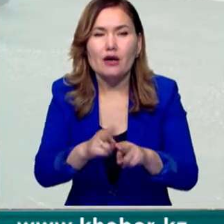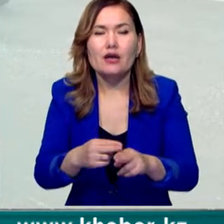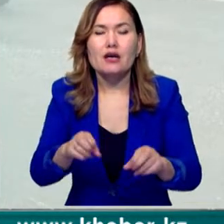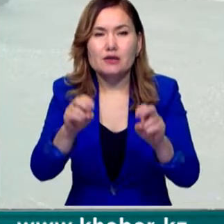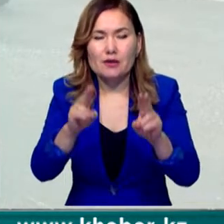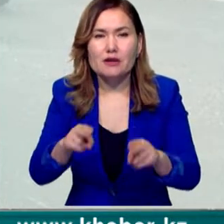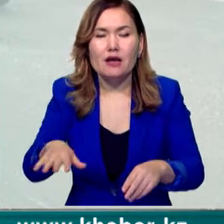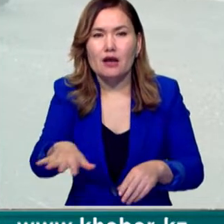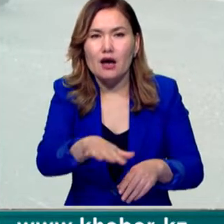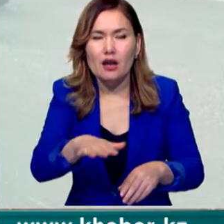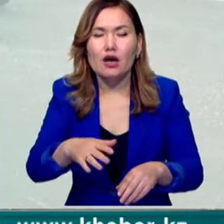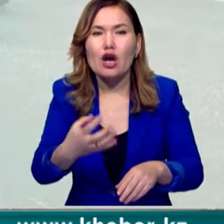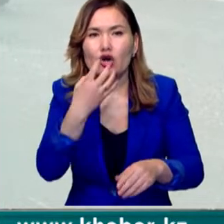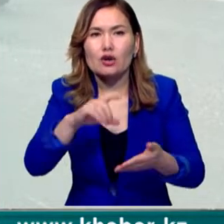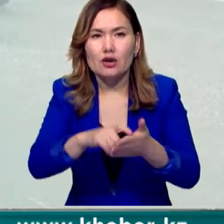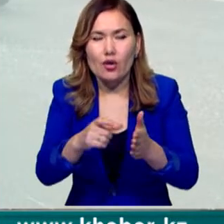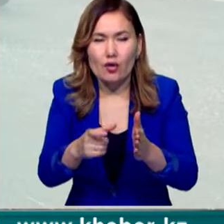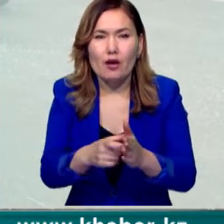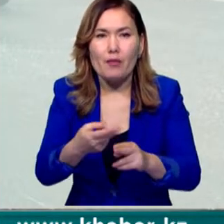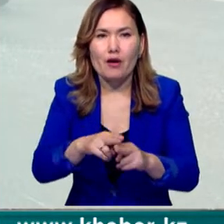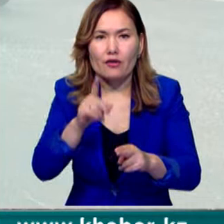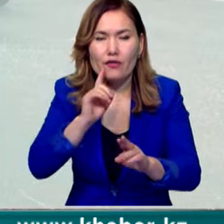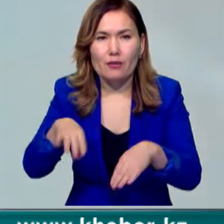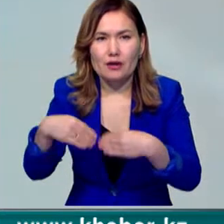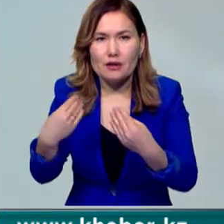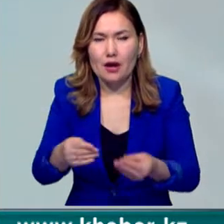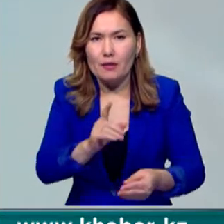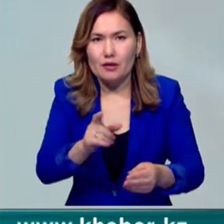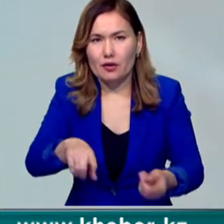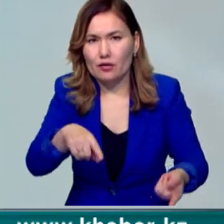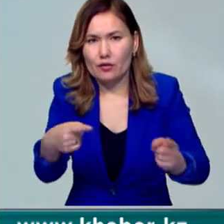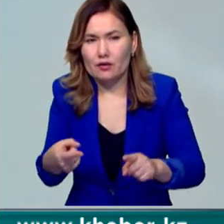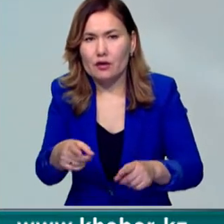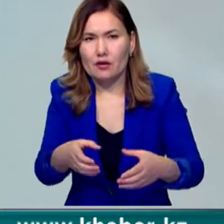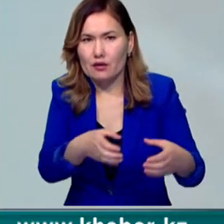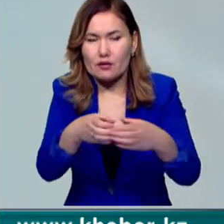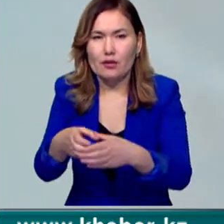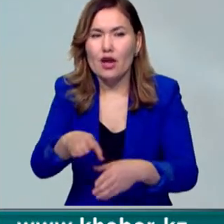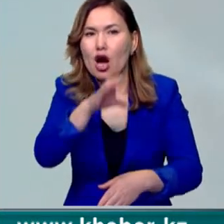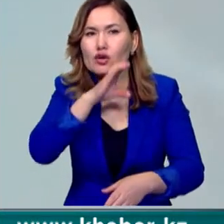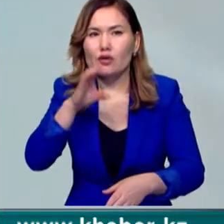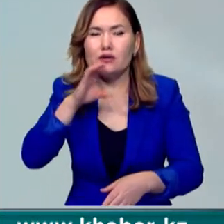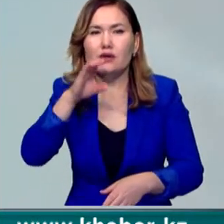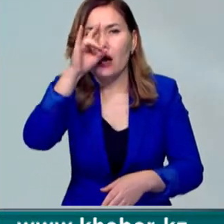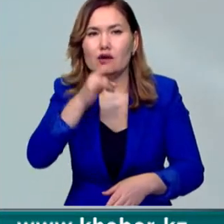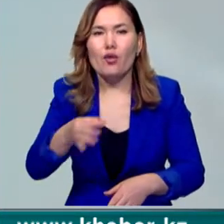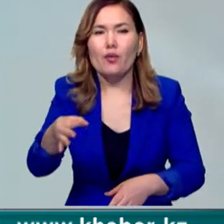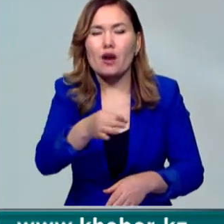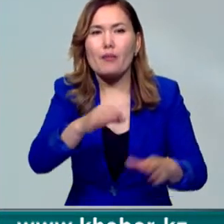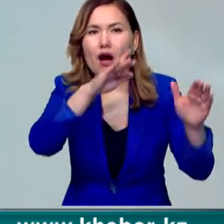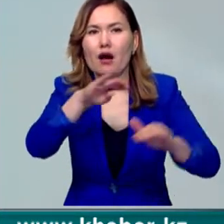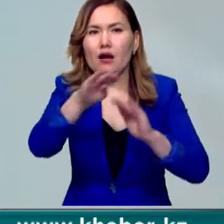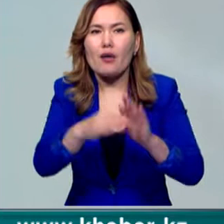тұр. Жолда қалып қойғандарды сондай орындарға жайғастырып жатырмыз. Солтүстік Қазақстан облысында қар құрсауында қалып